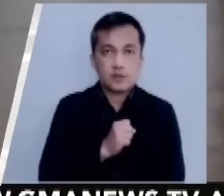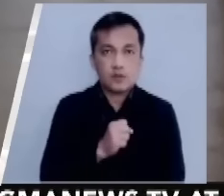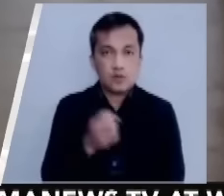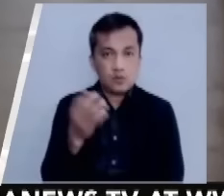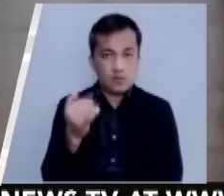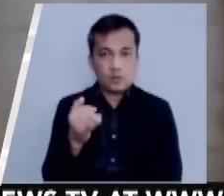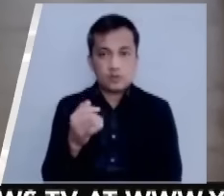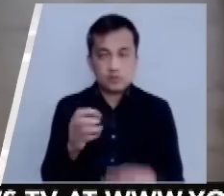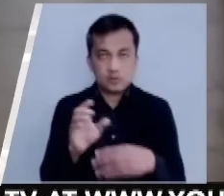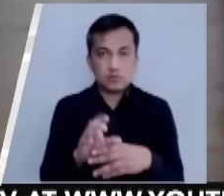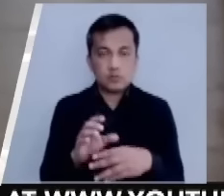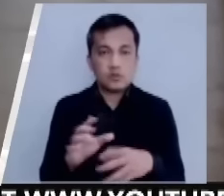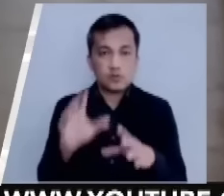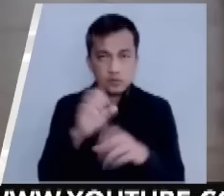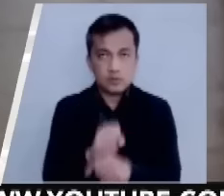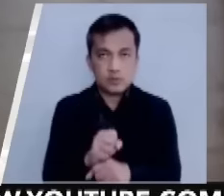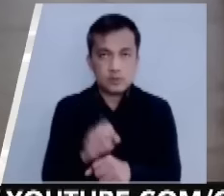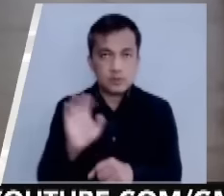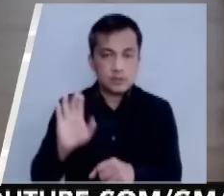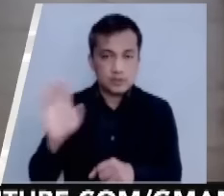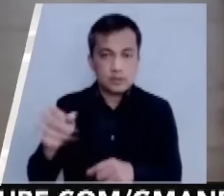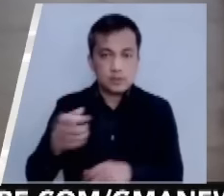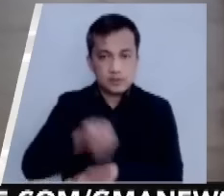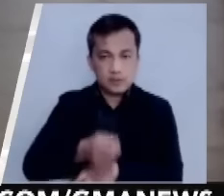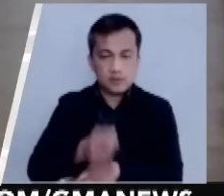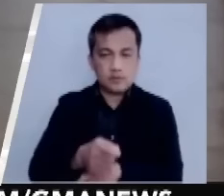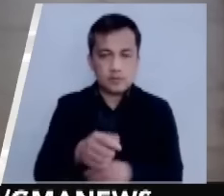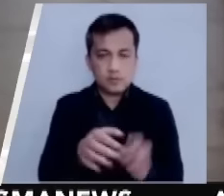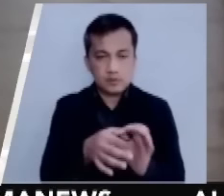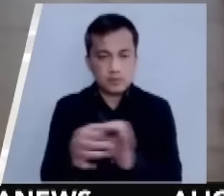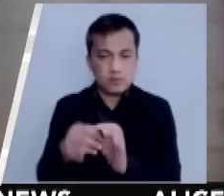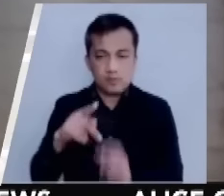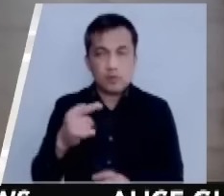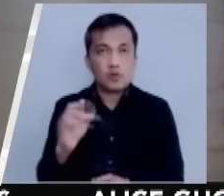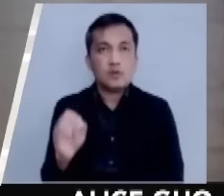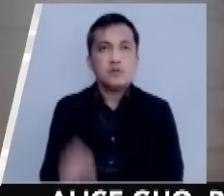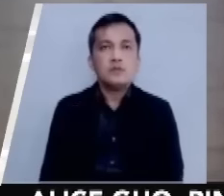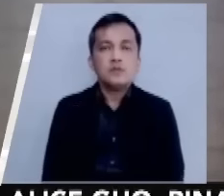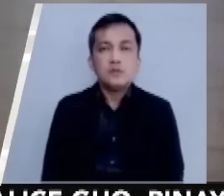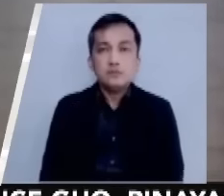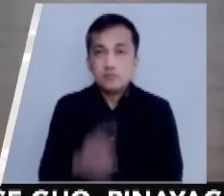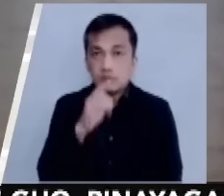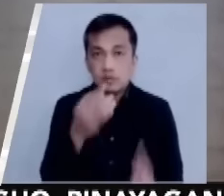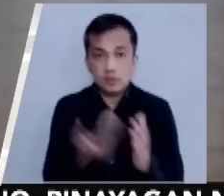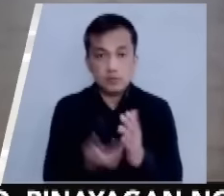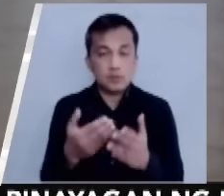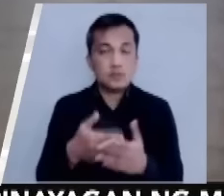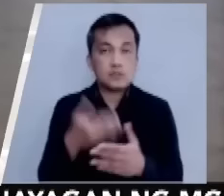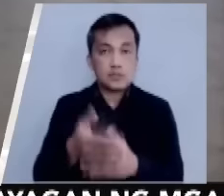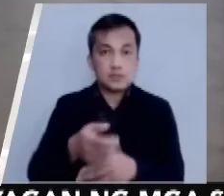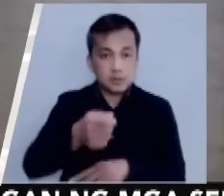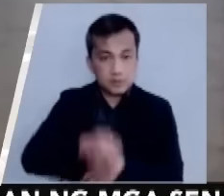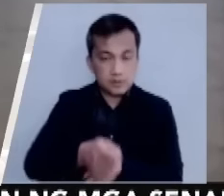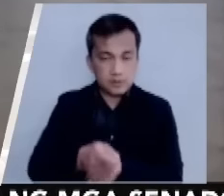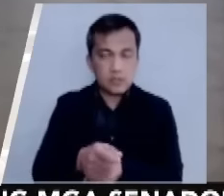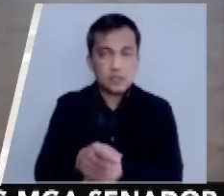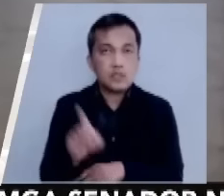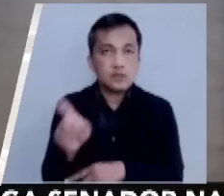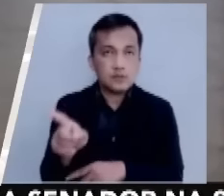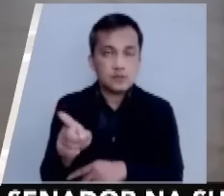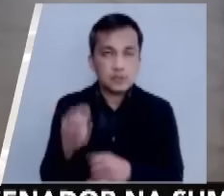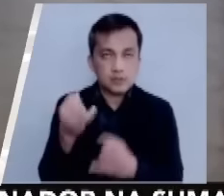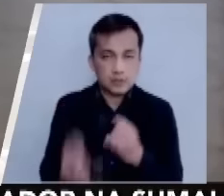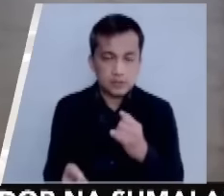ang kanilang mga pagdinig kaugnay nga sa Pogo. Katunayan, sa susunod daw na pagdinig ay maring yun na ang pinakahuli. Pero